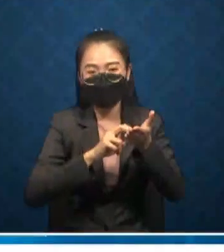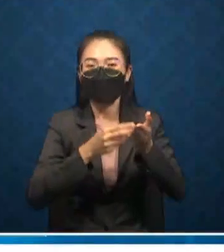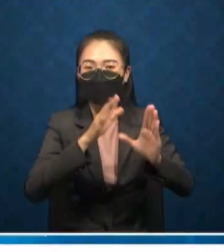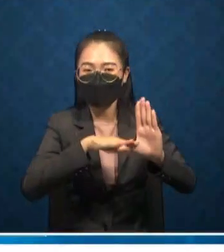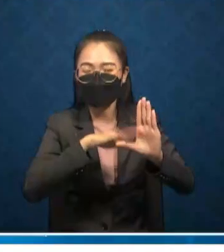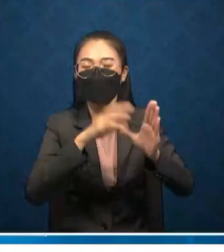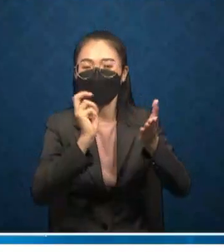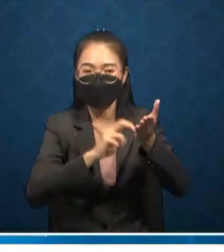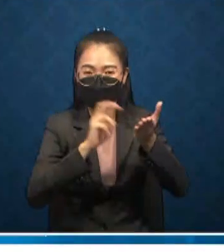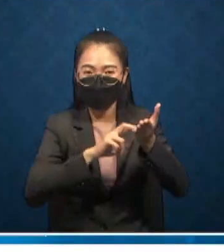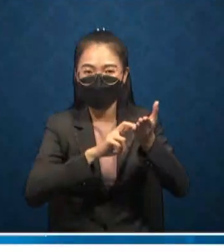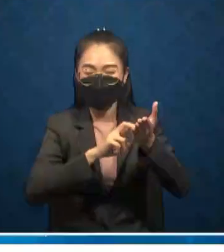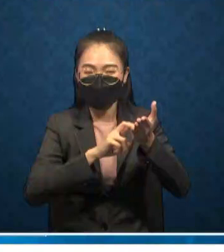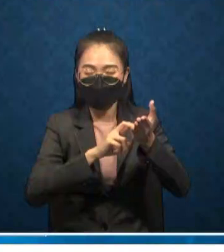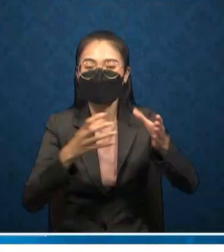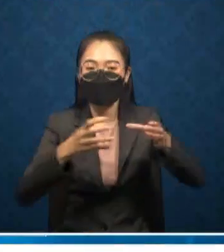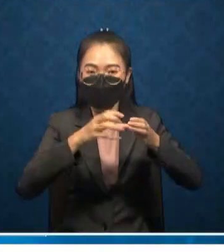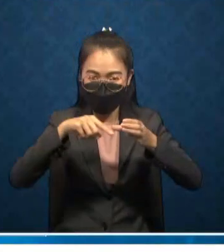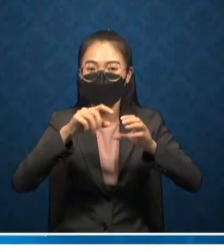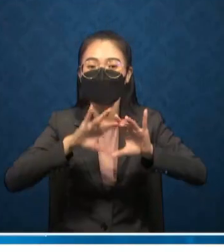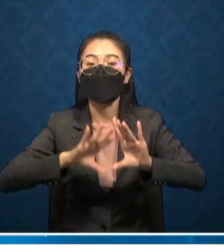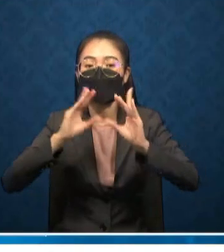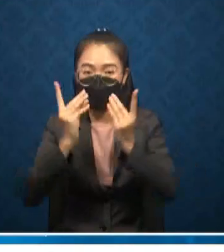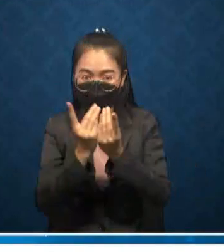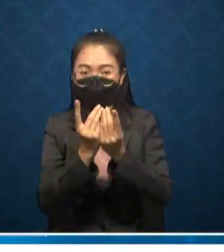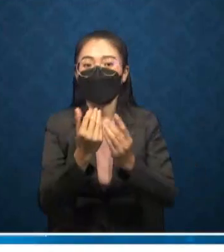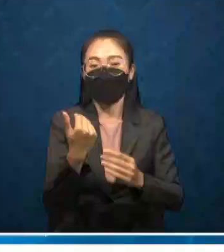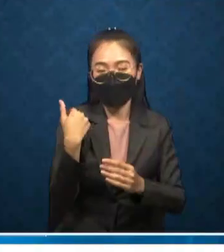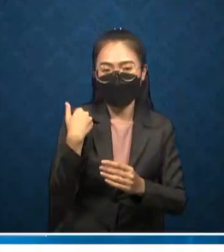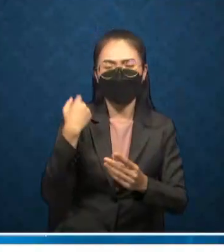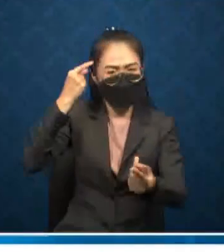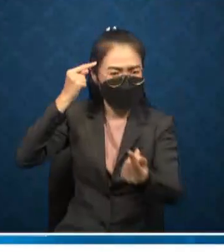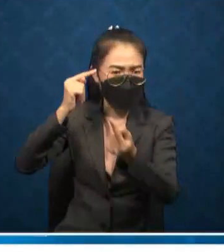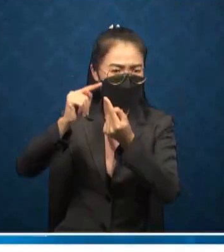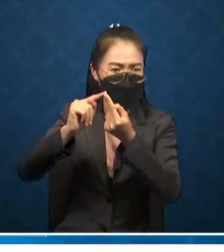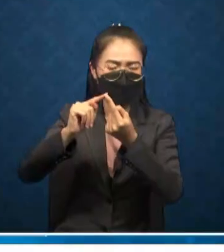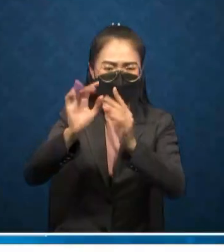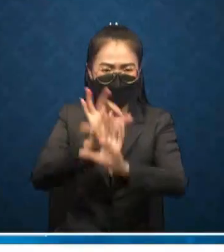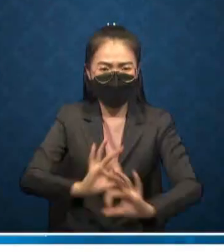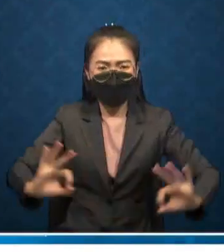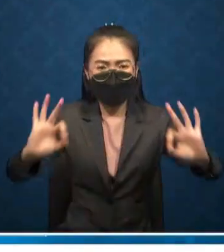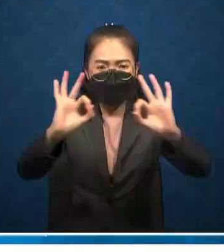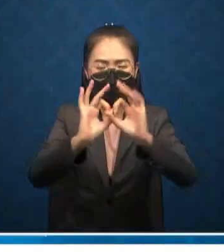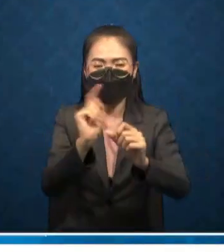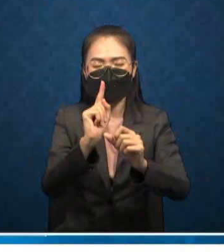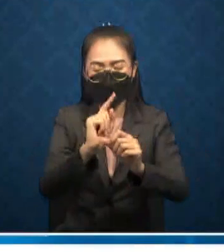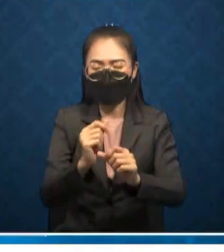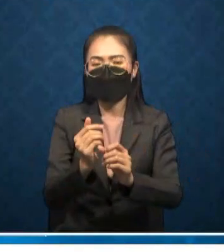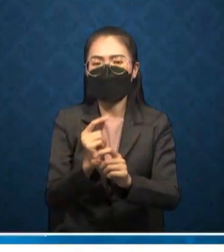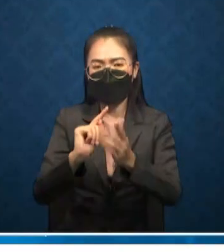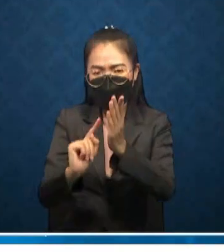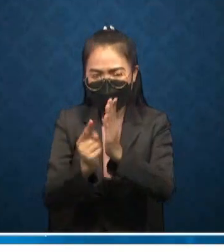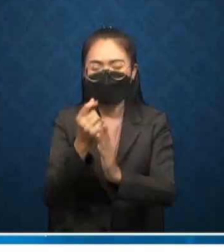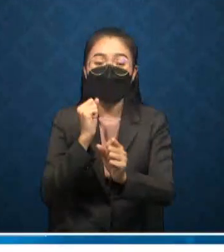นะคะแล้วทั้งหมดนี้มีเป้าหมายสูงสุดในการรวมตัวกันนั้นก็คือการมีโครงสร้าง